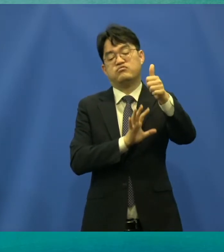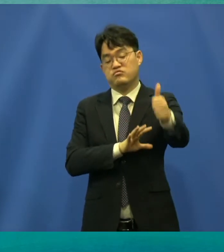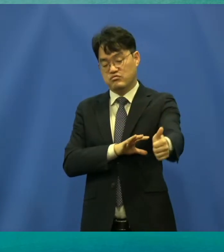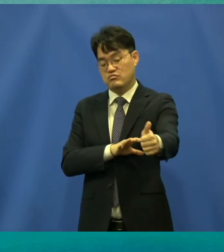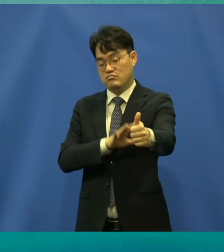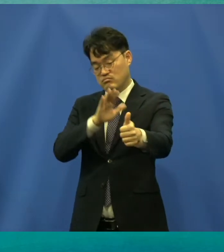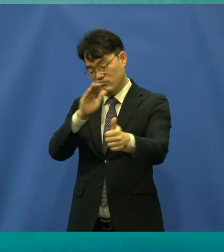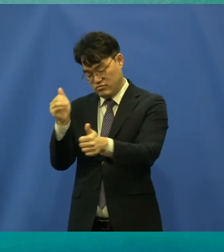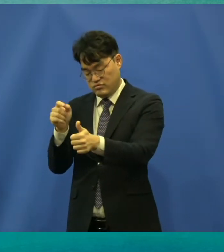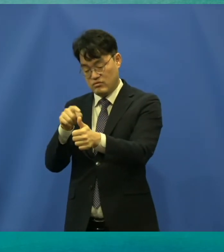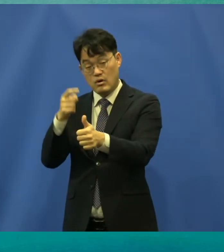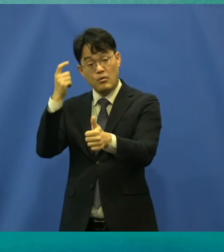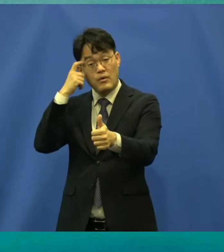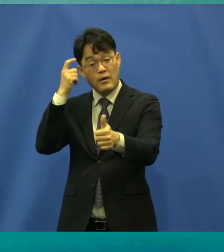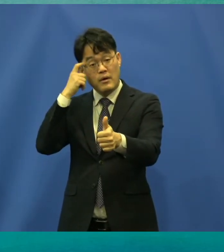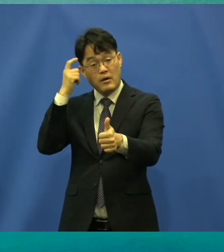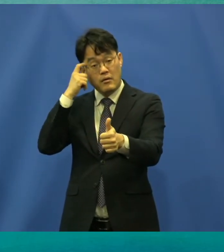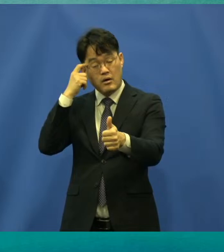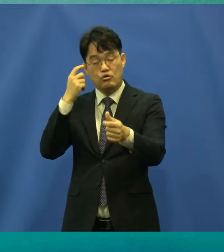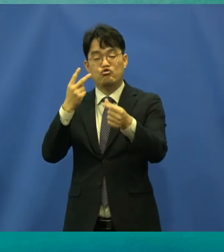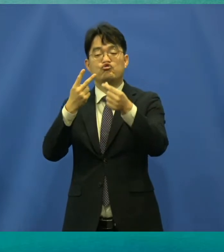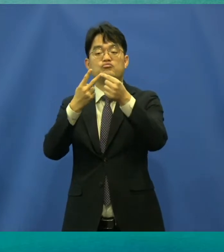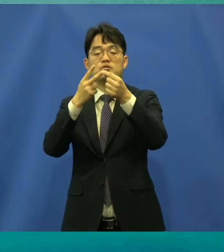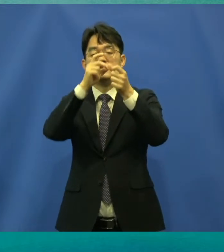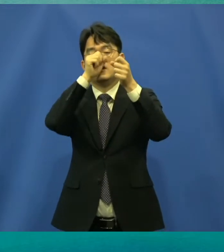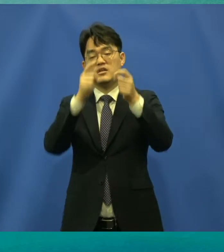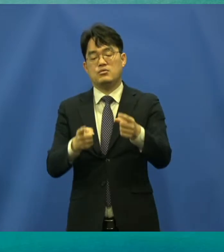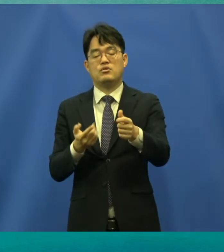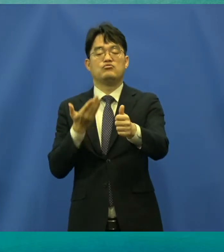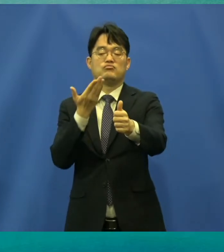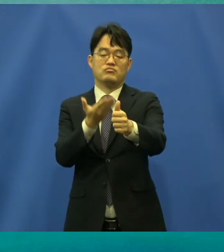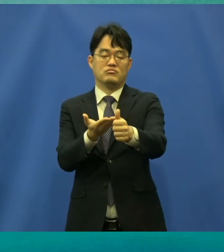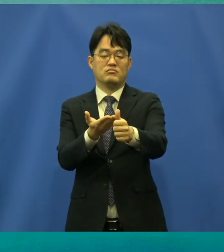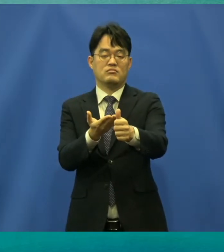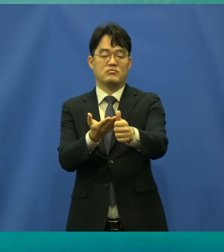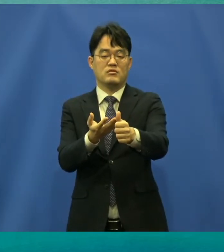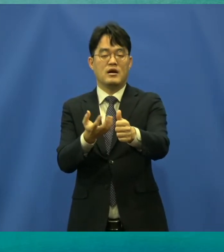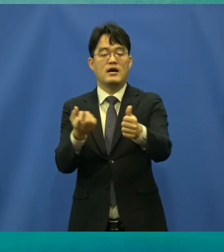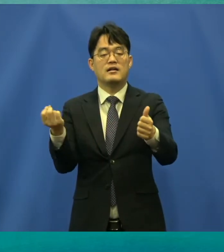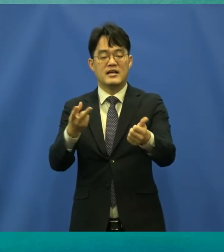그에게 임무를 부여해 주시는 거죠. 그게 회복이라는 거예요.